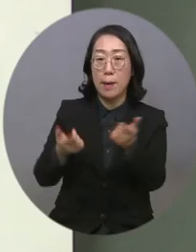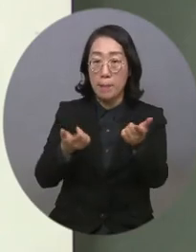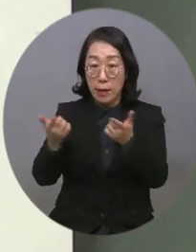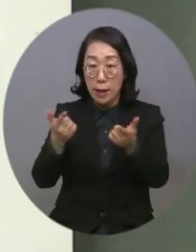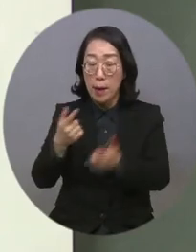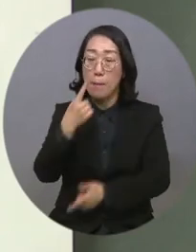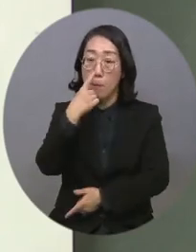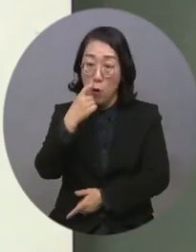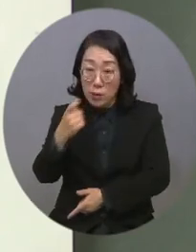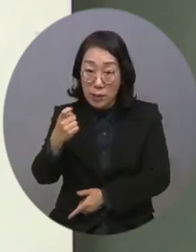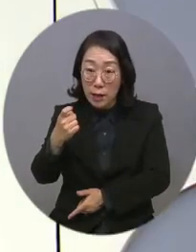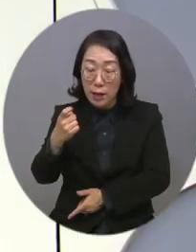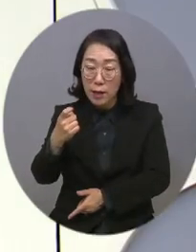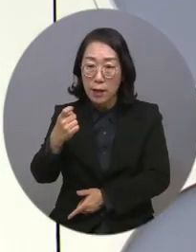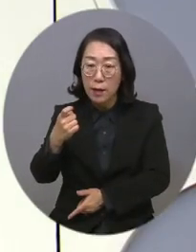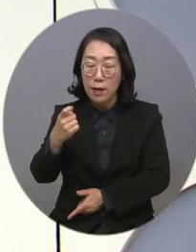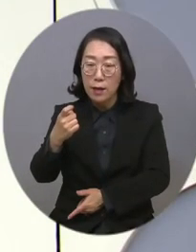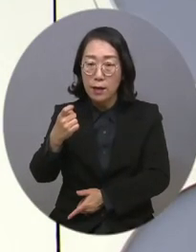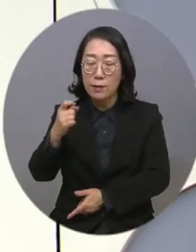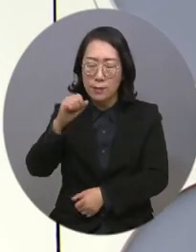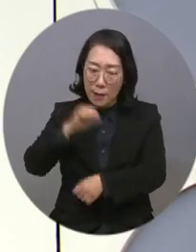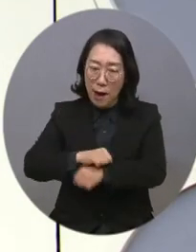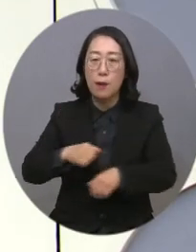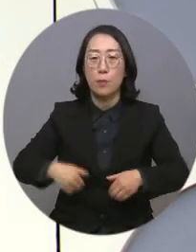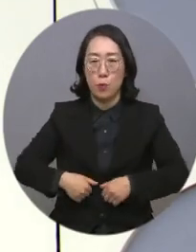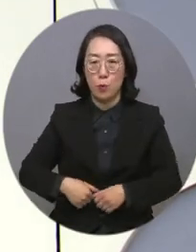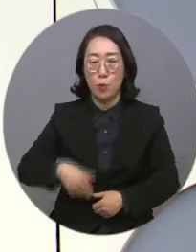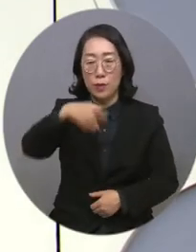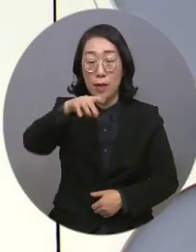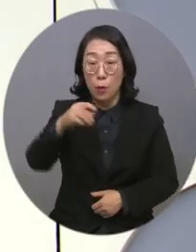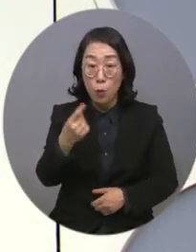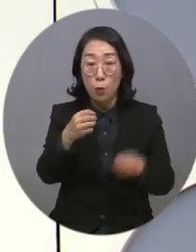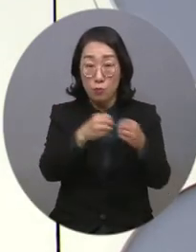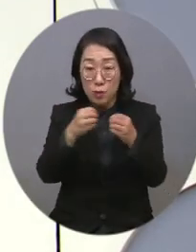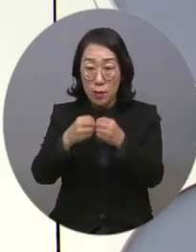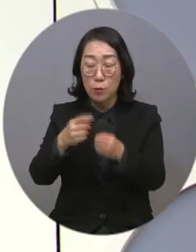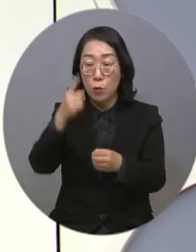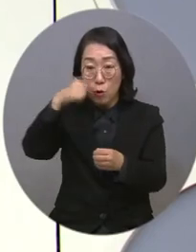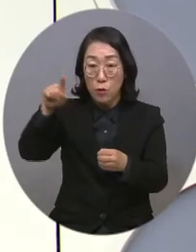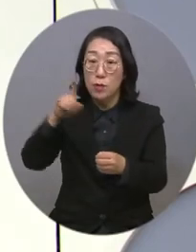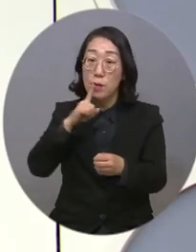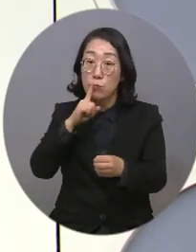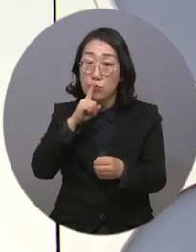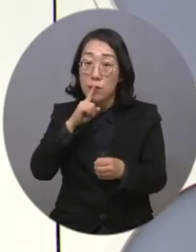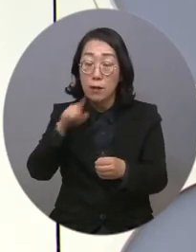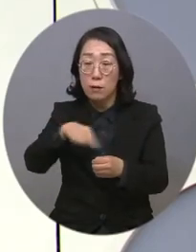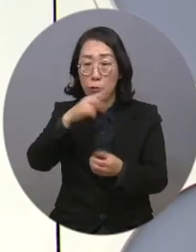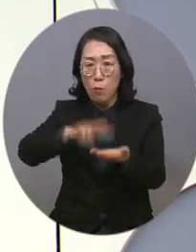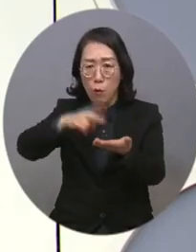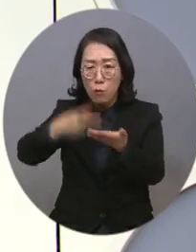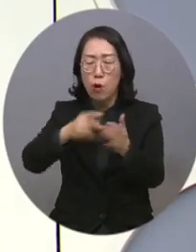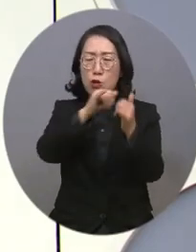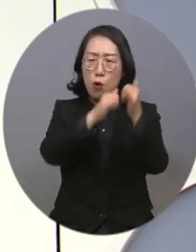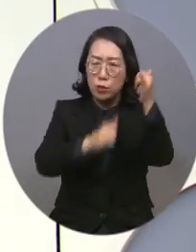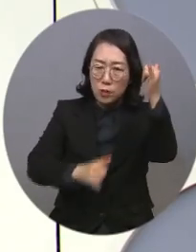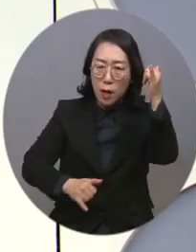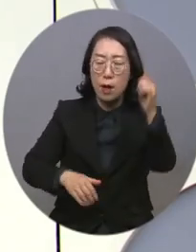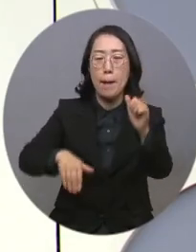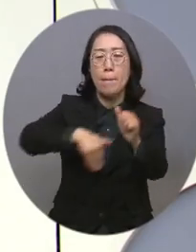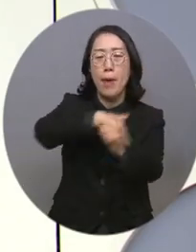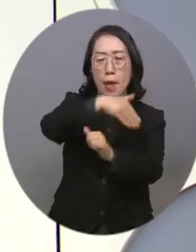해야 번역의 의미가 있다는데, 정말 이 번역이 체코 문학이라든가 뭐 러시아 문학이라든가 우리말로 번역하려면 그 나라의 역사라든가